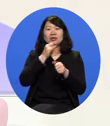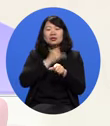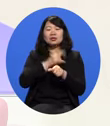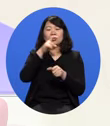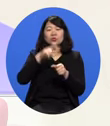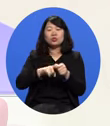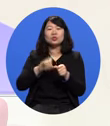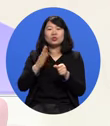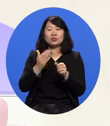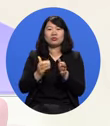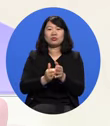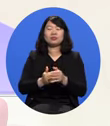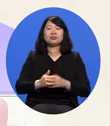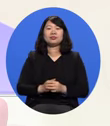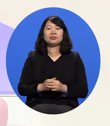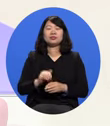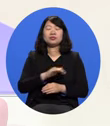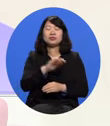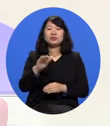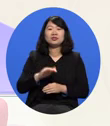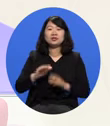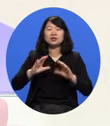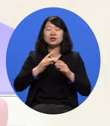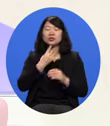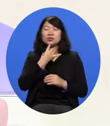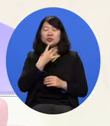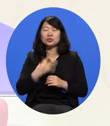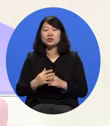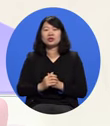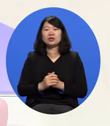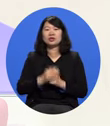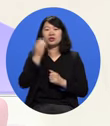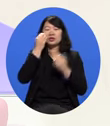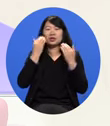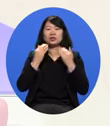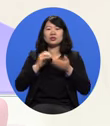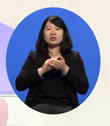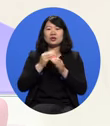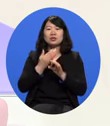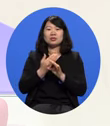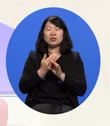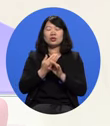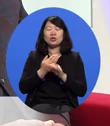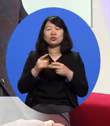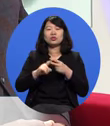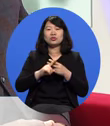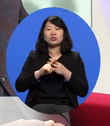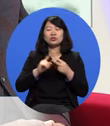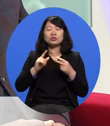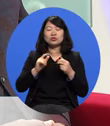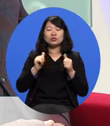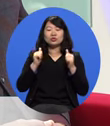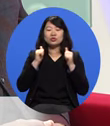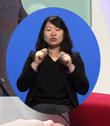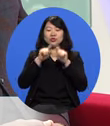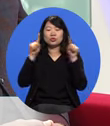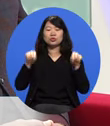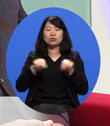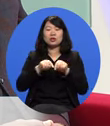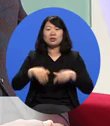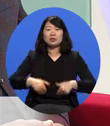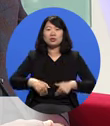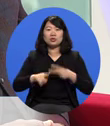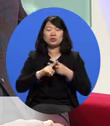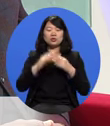목적이 되어줘야 되는데 네, 네. 우리나라는 유일하게 고등학교를 가려면 중학교 졸업장이 있어야 됩니다. 그 네. 졸업장을 그